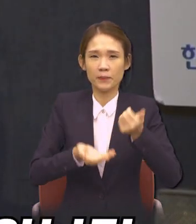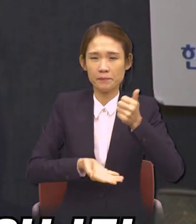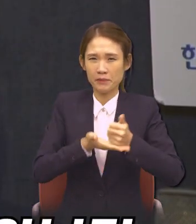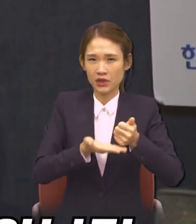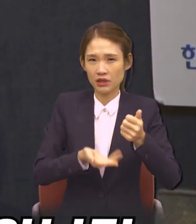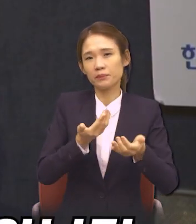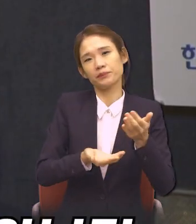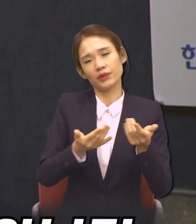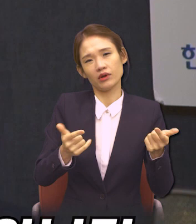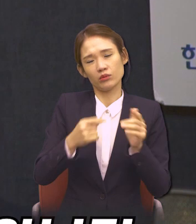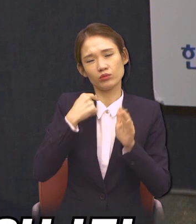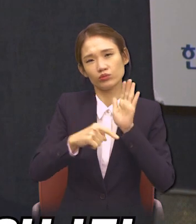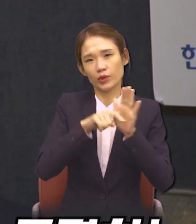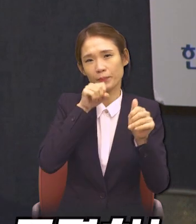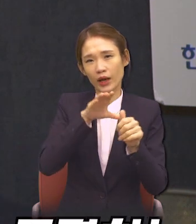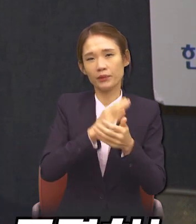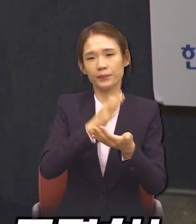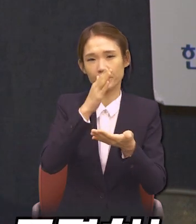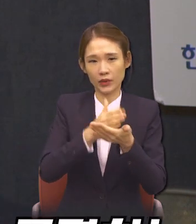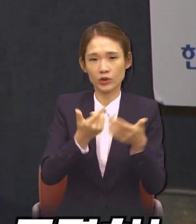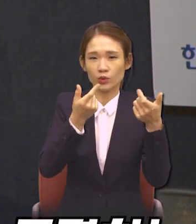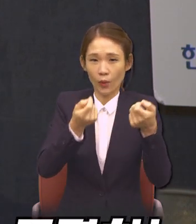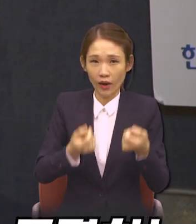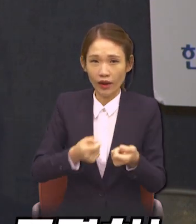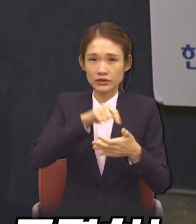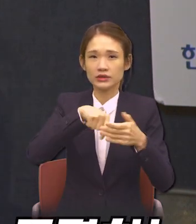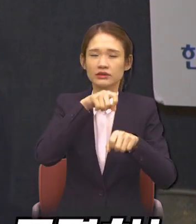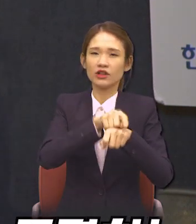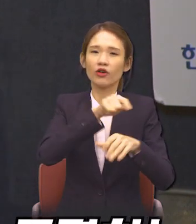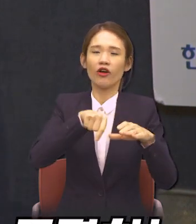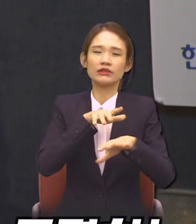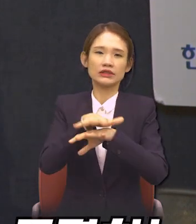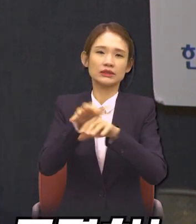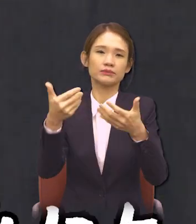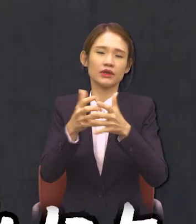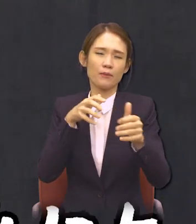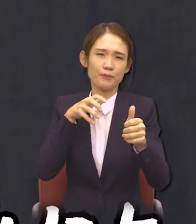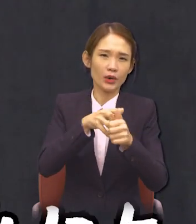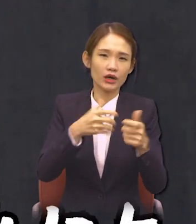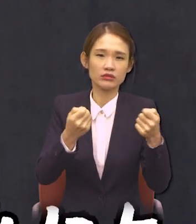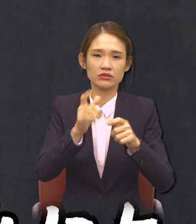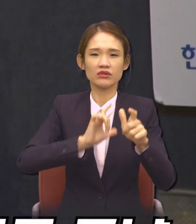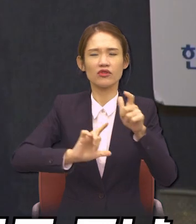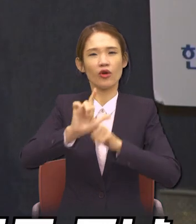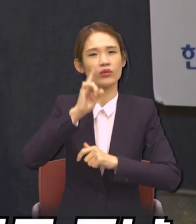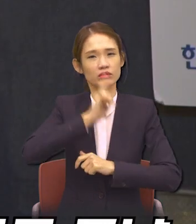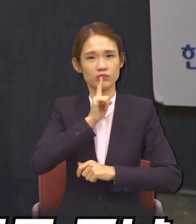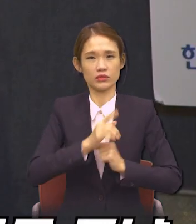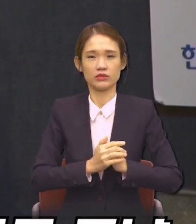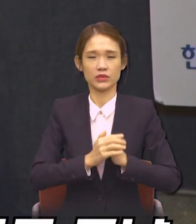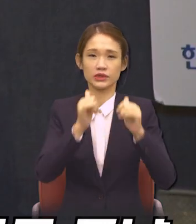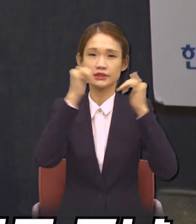개인적으로 부정적인 얘기를 한 것이 아니라 그 똑같은 속성을 가진 집단을 사실 공격하는 훨씬 더 나쁘죠. 그러니까